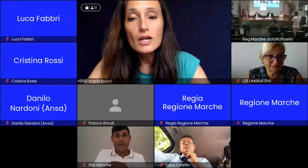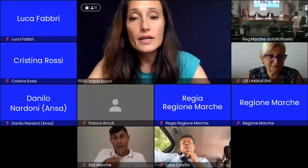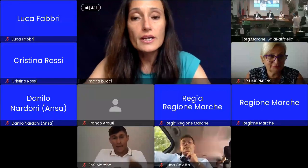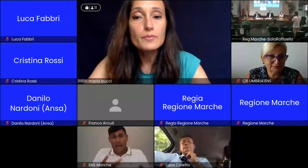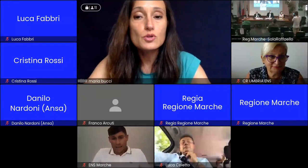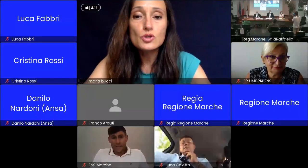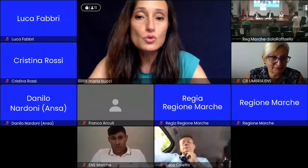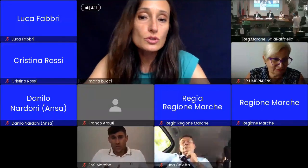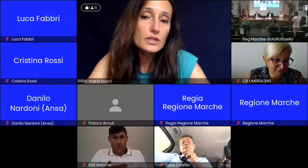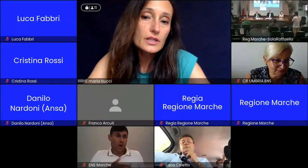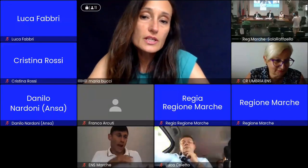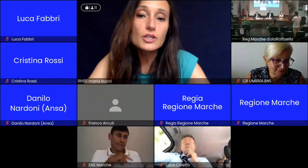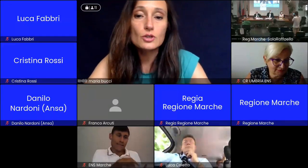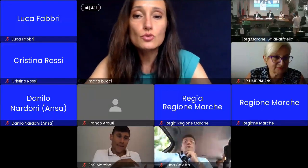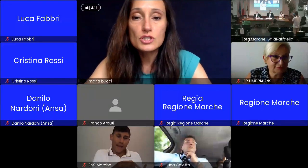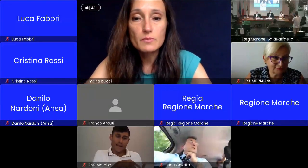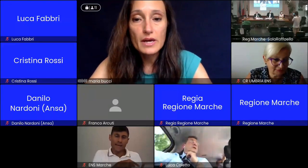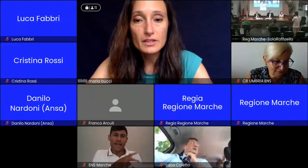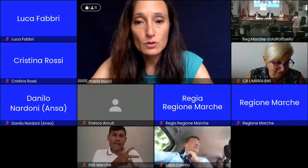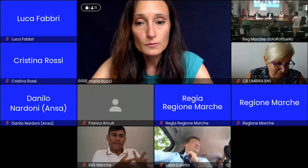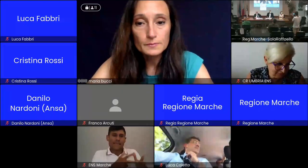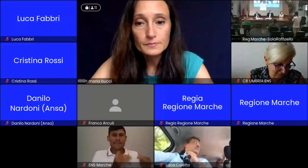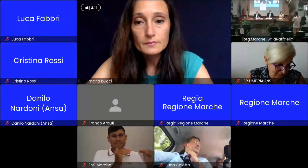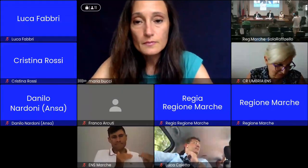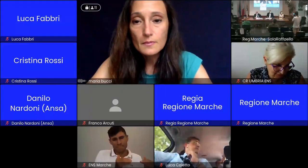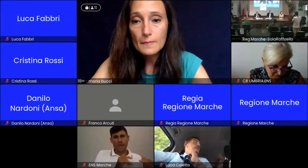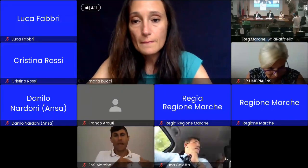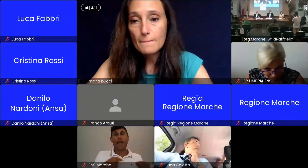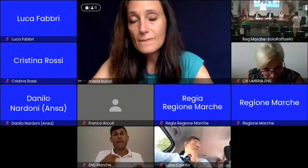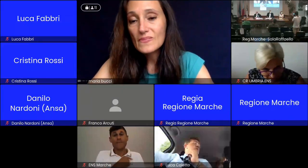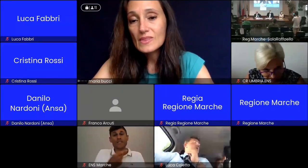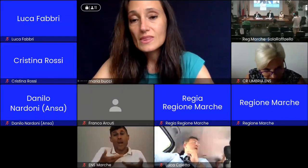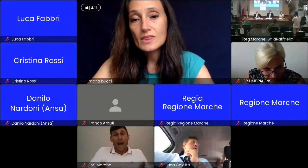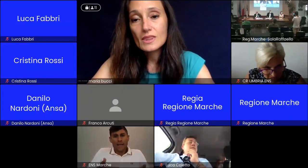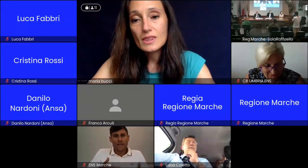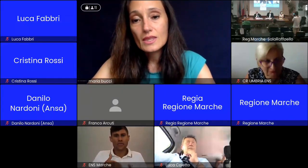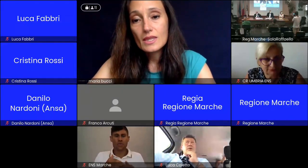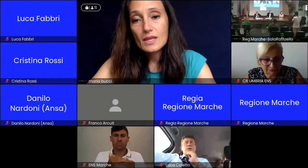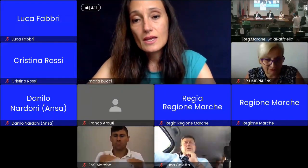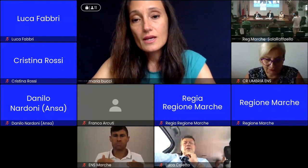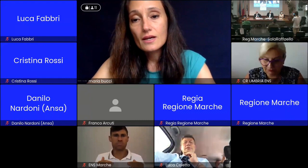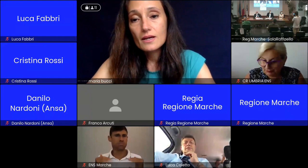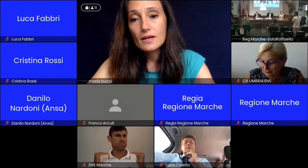livello che le persone sorde richiedono e si meritano.